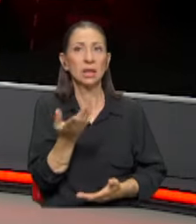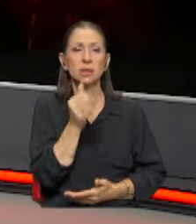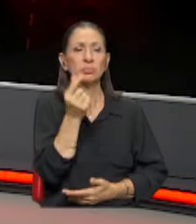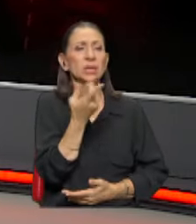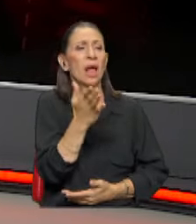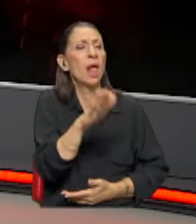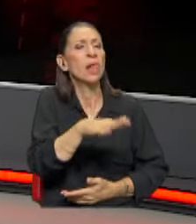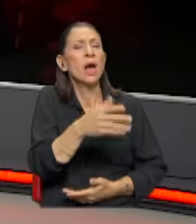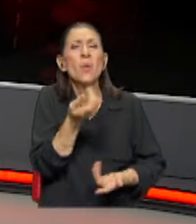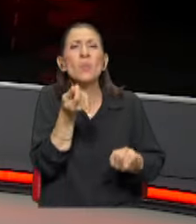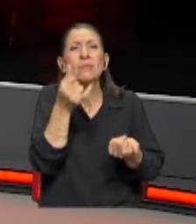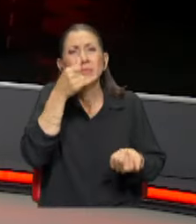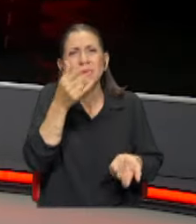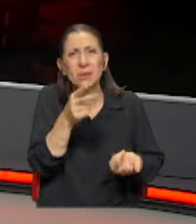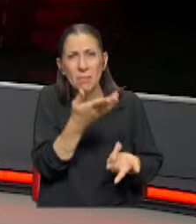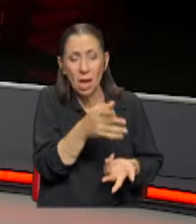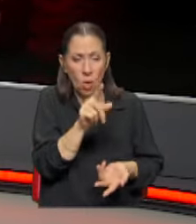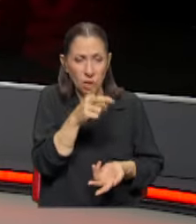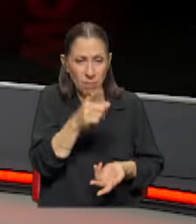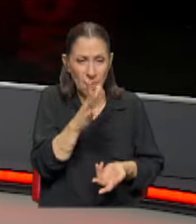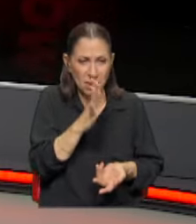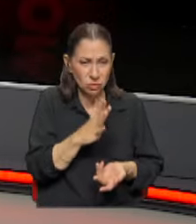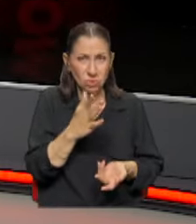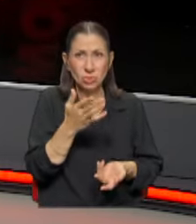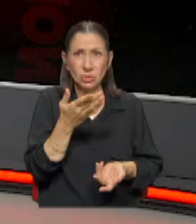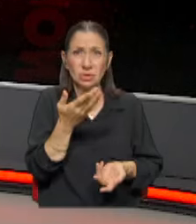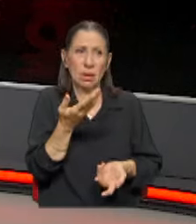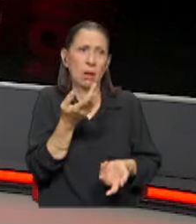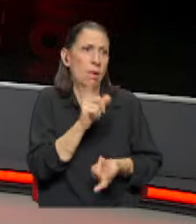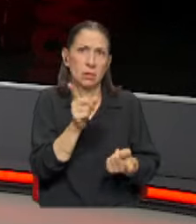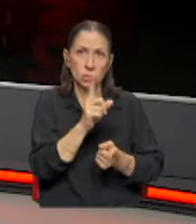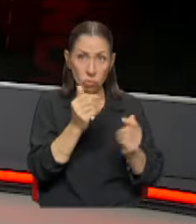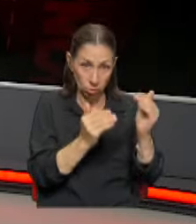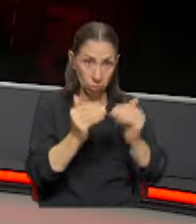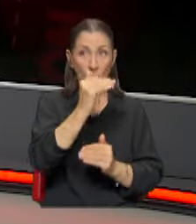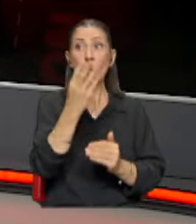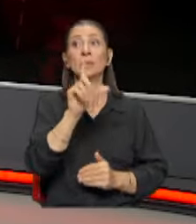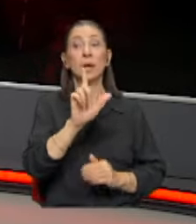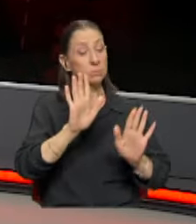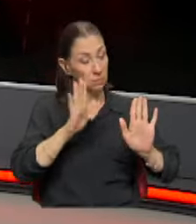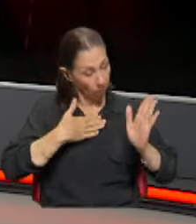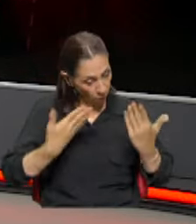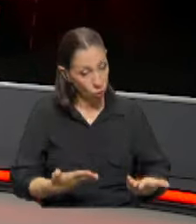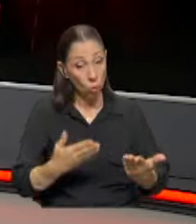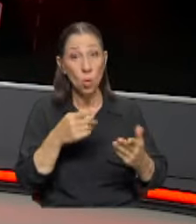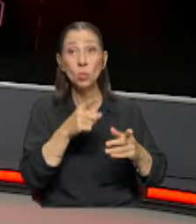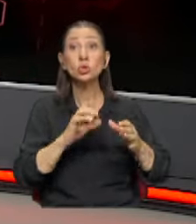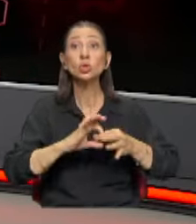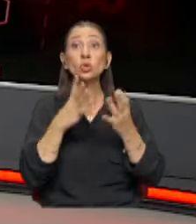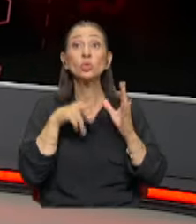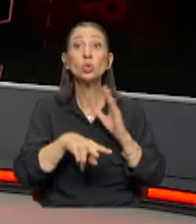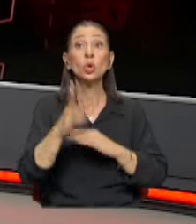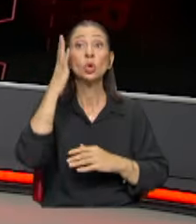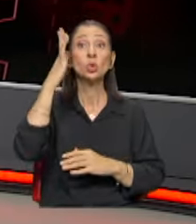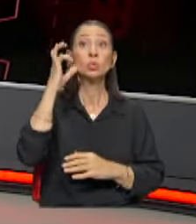Hiçbir şey. En düşük emekli maaşı 12.500 lira mı olmalı? Elbette hayır. Çok daha yüksek olmalı. Bunun çözüm yolunu